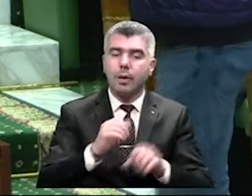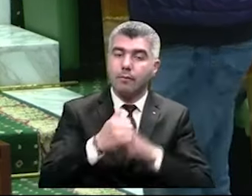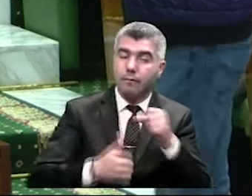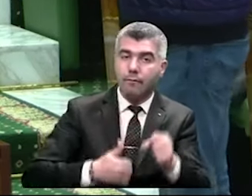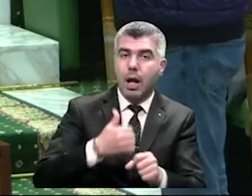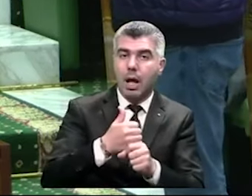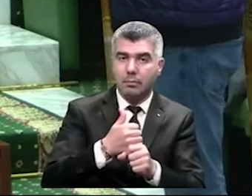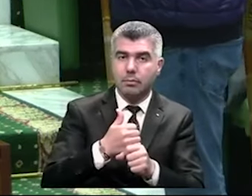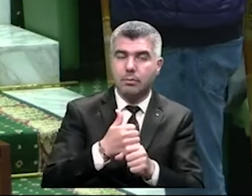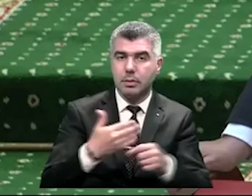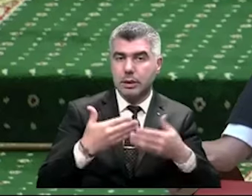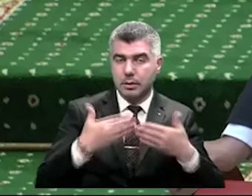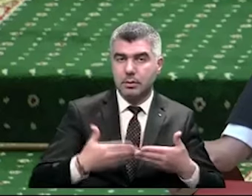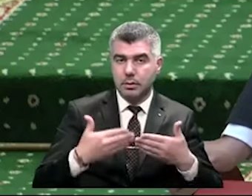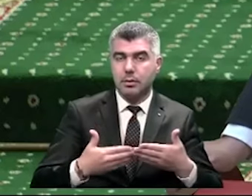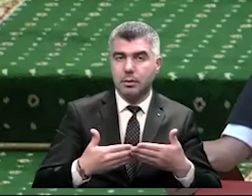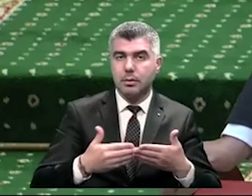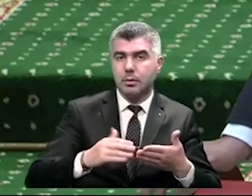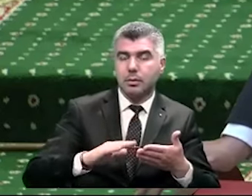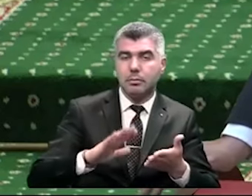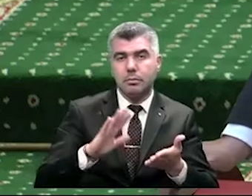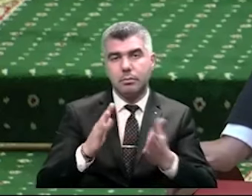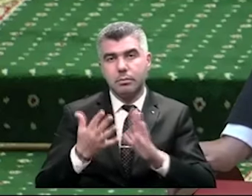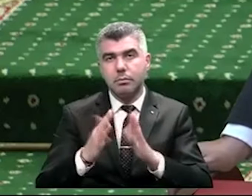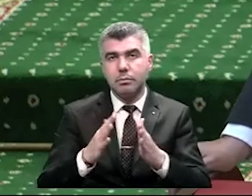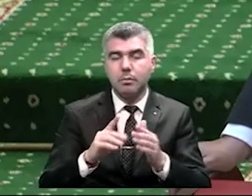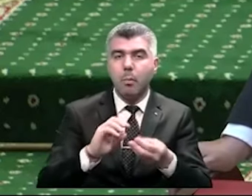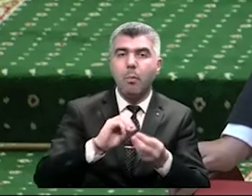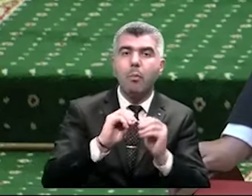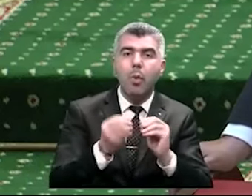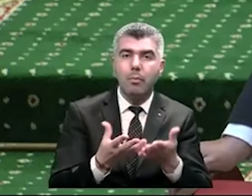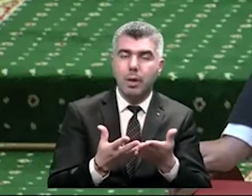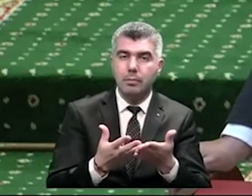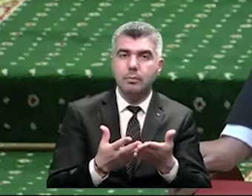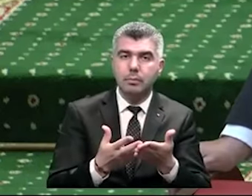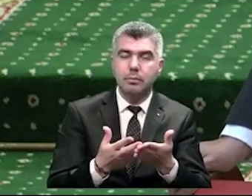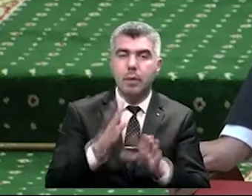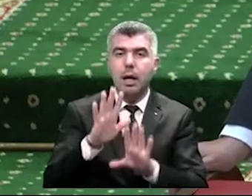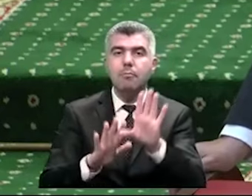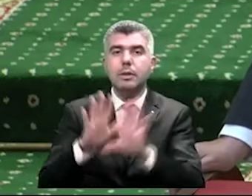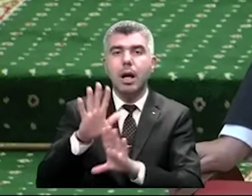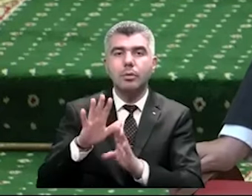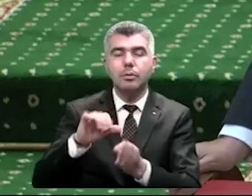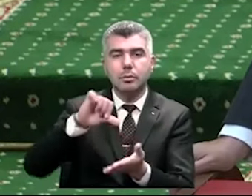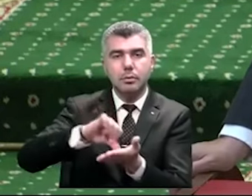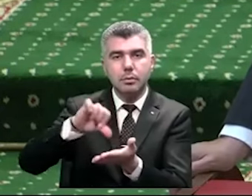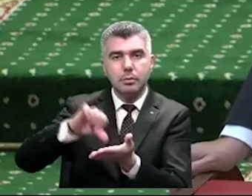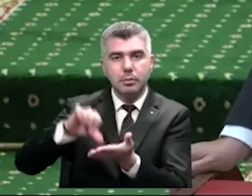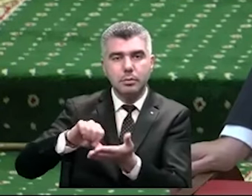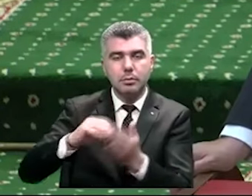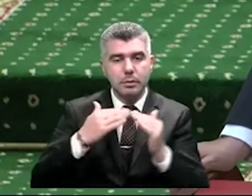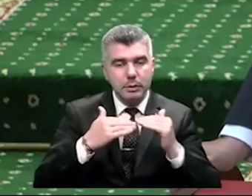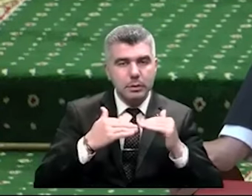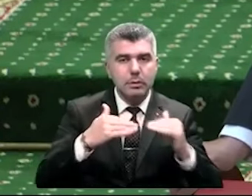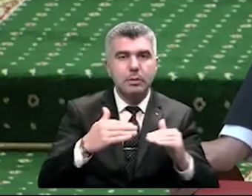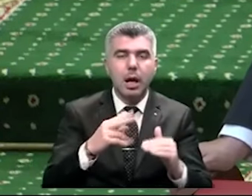فحنا قمنا بعمليه ديال حل الاشكاليه هي بالنسبه 15 نقطه سوداء اللي بالنسبه